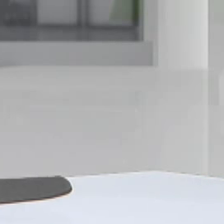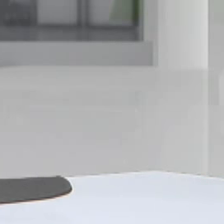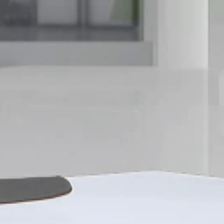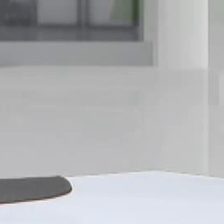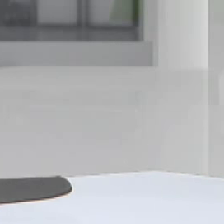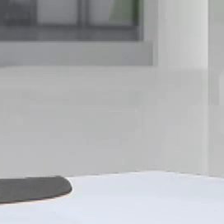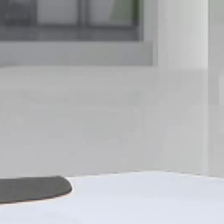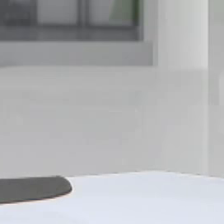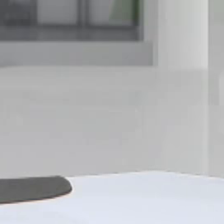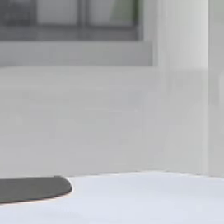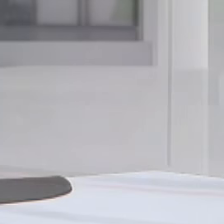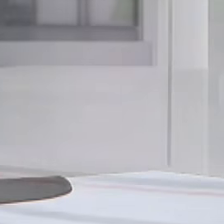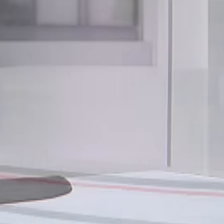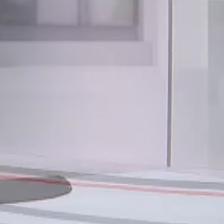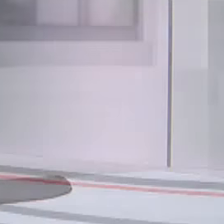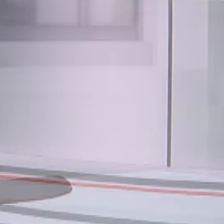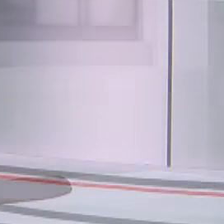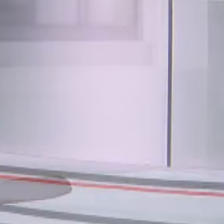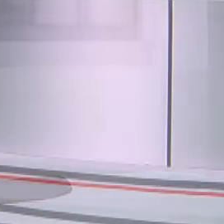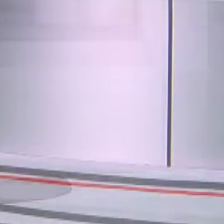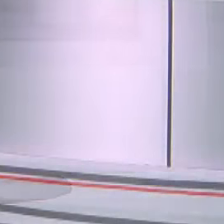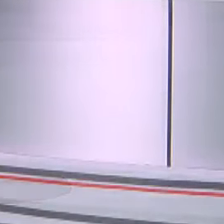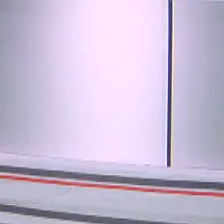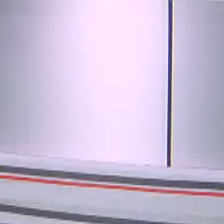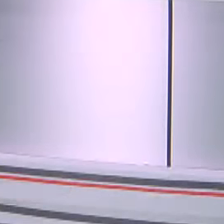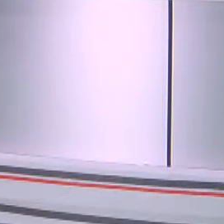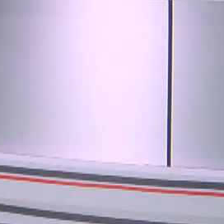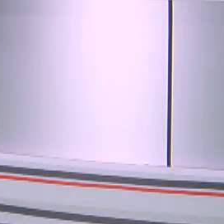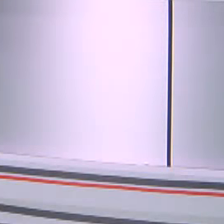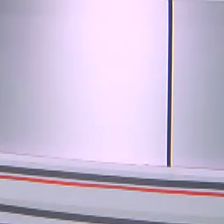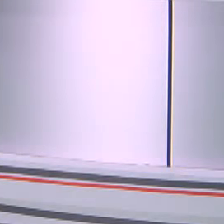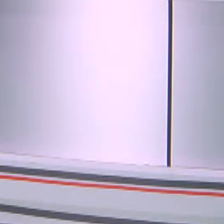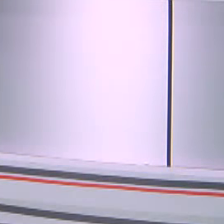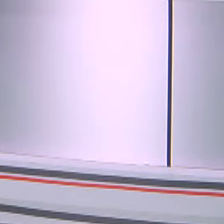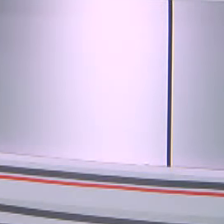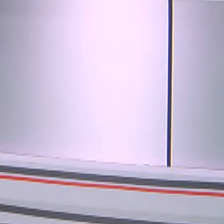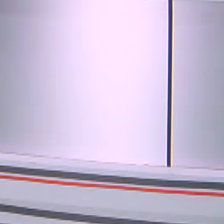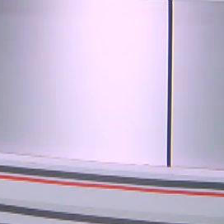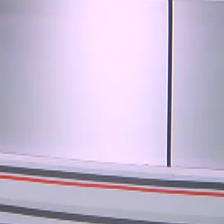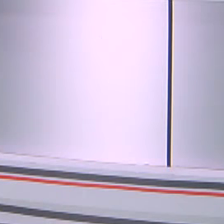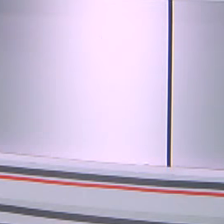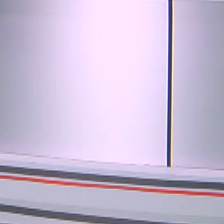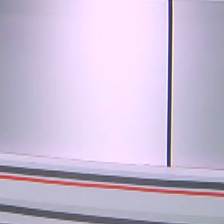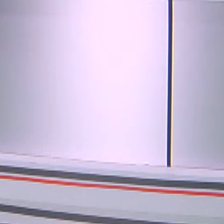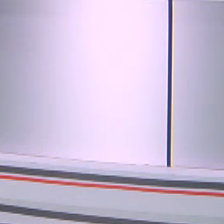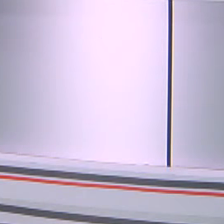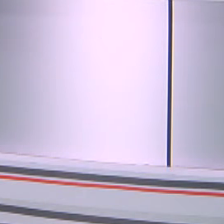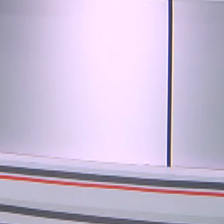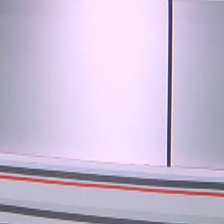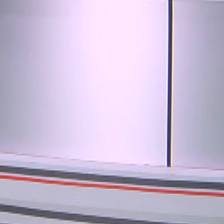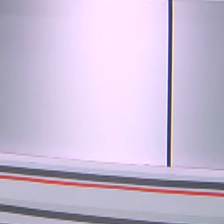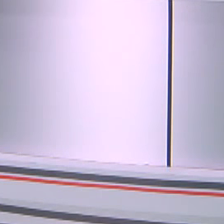saluran berita dan RTM, jenama dikira paling dipercayai. Itu, assalamualaikum. Salam sejahtera. Jumpa lagi.